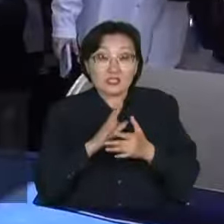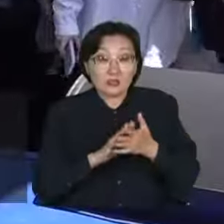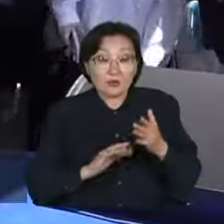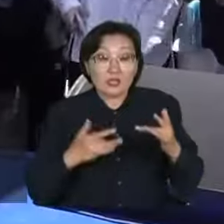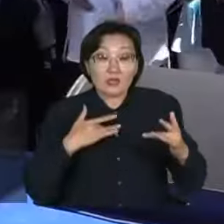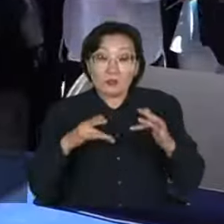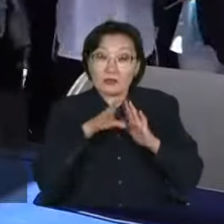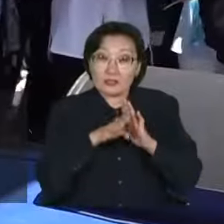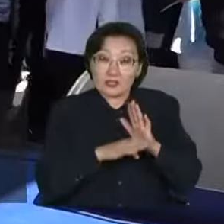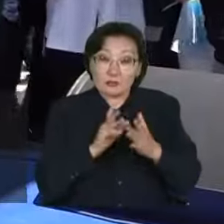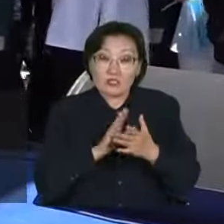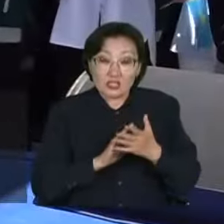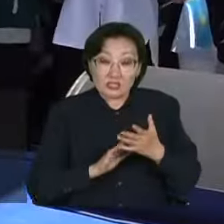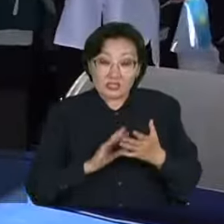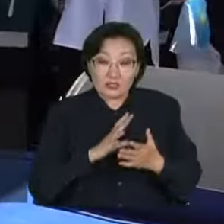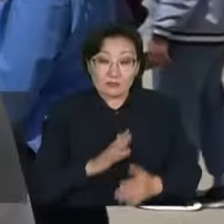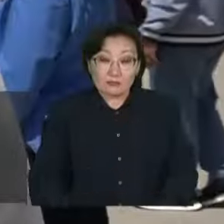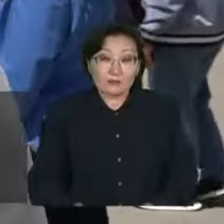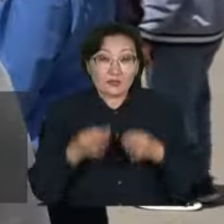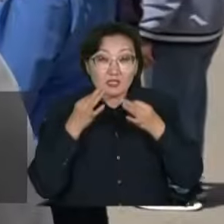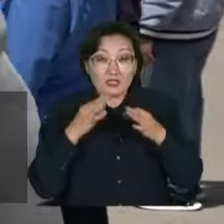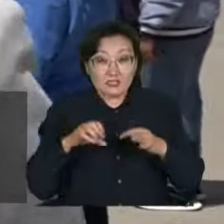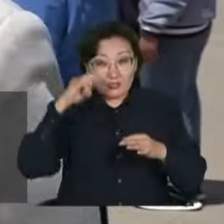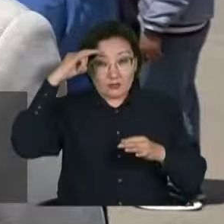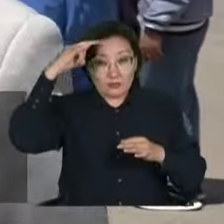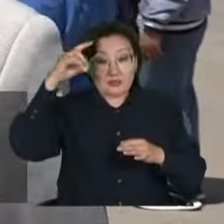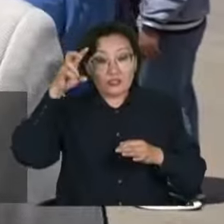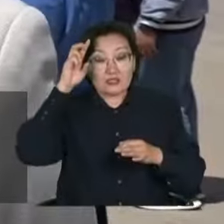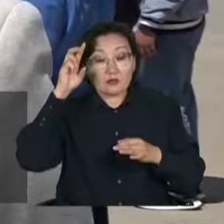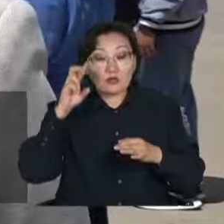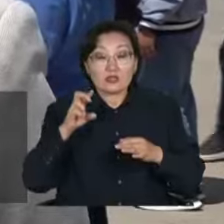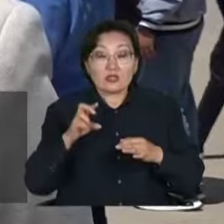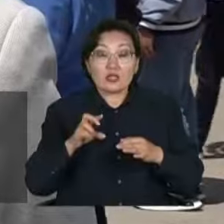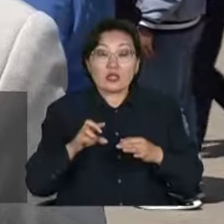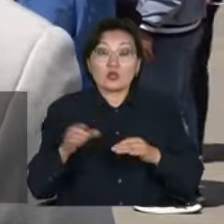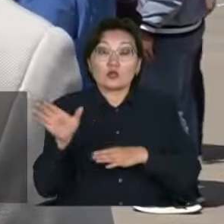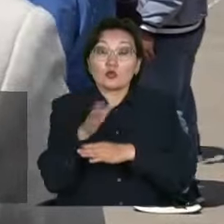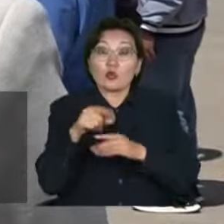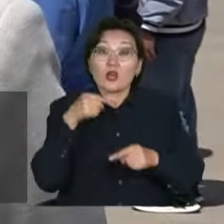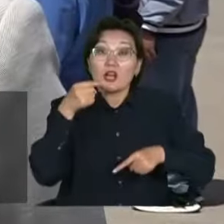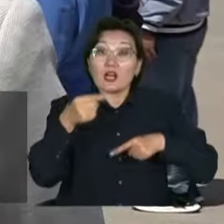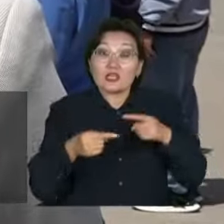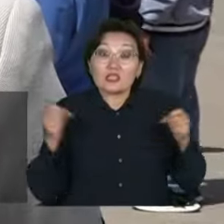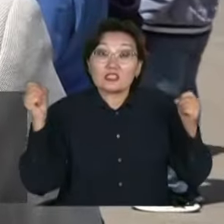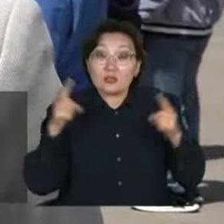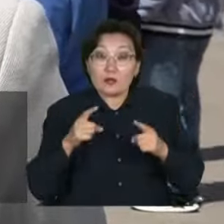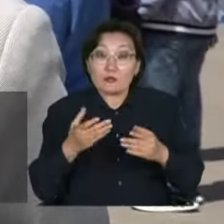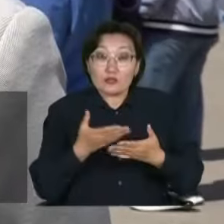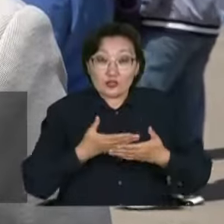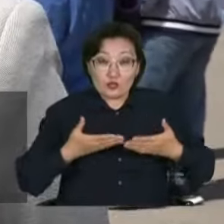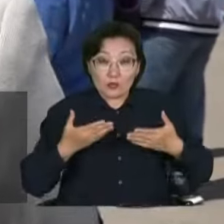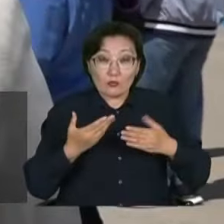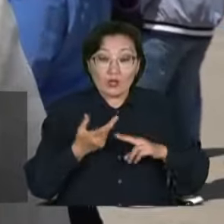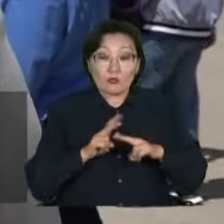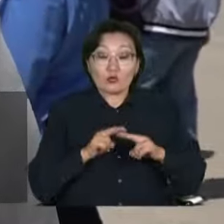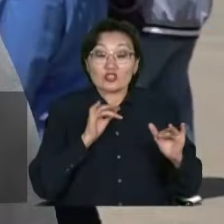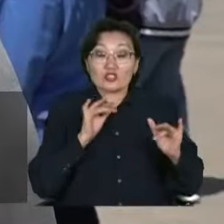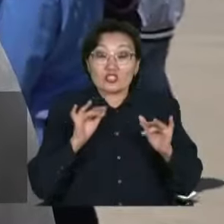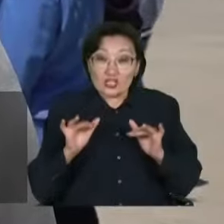концерттік бағдарламаға ұласты. Кез келген елді тудан таниды ғой. Сондықтан біз үшін бұл іс-шара,